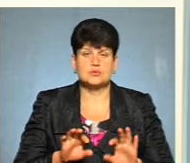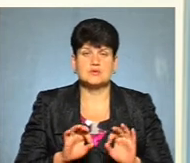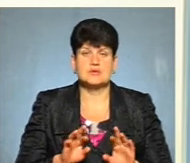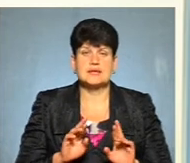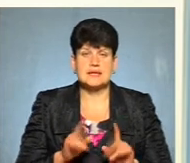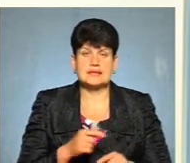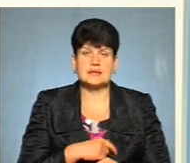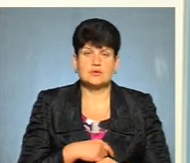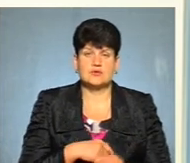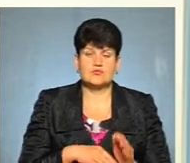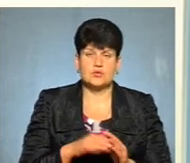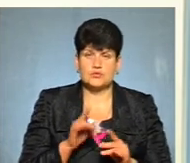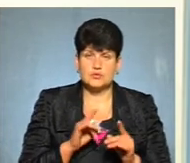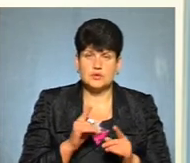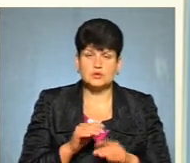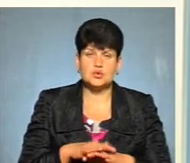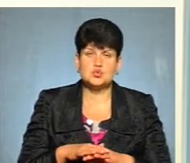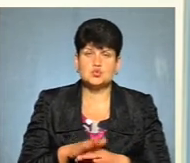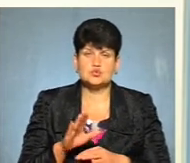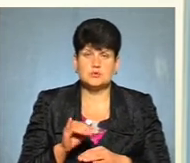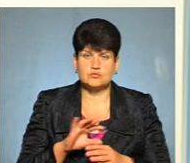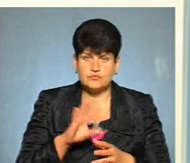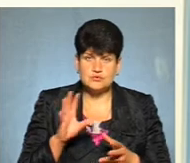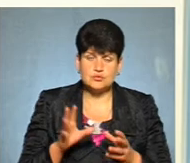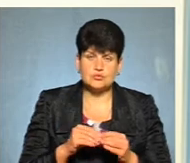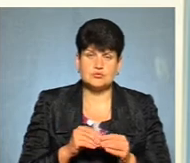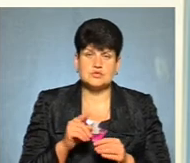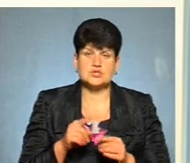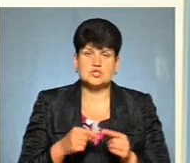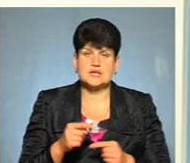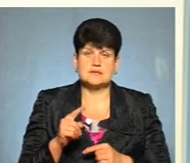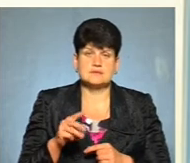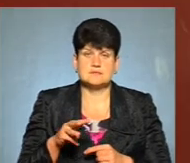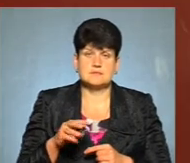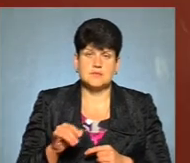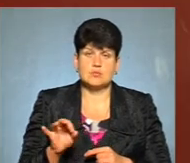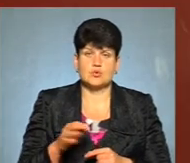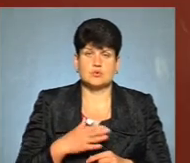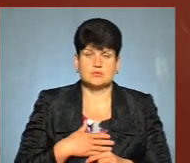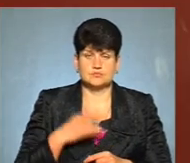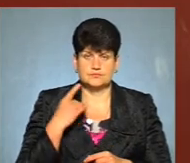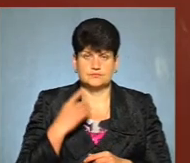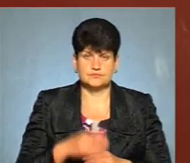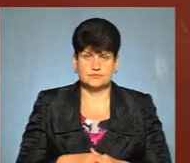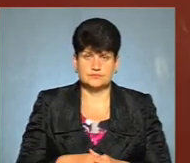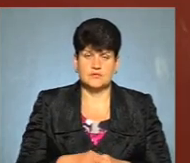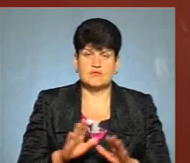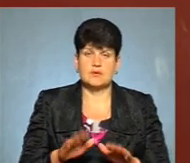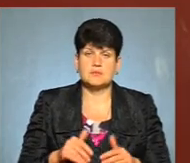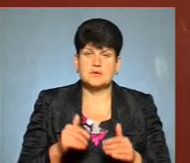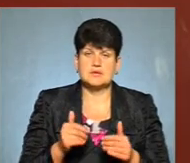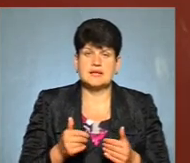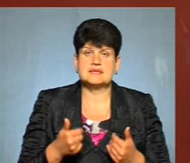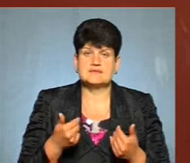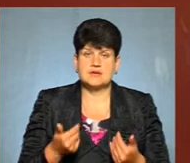до депутатів Верховної Ради, так і до суспільства в цілому через засоби масової інформації про нашу позицію. Ви передали